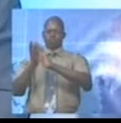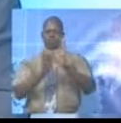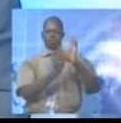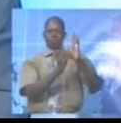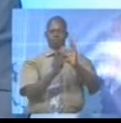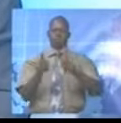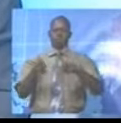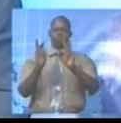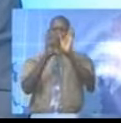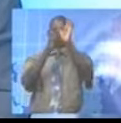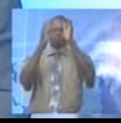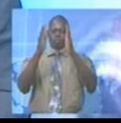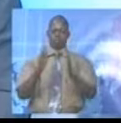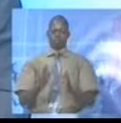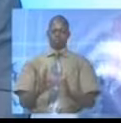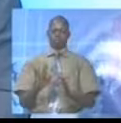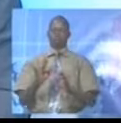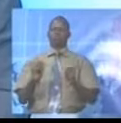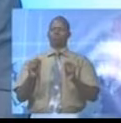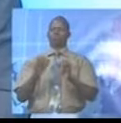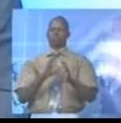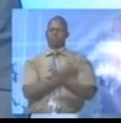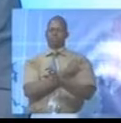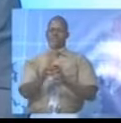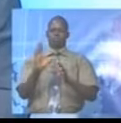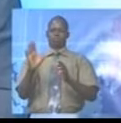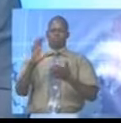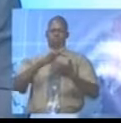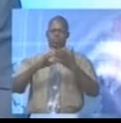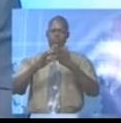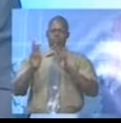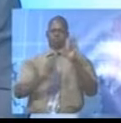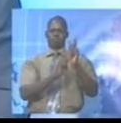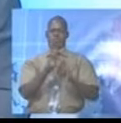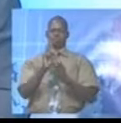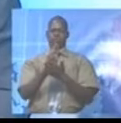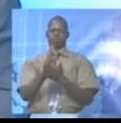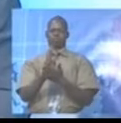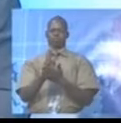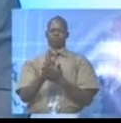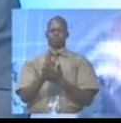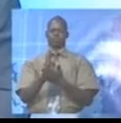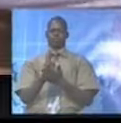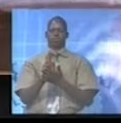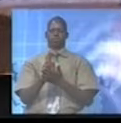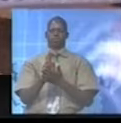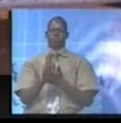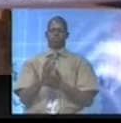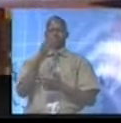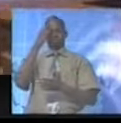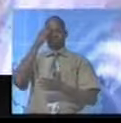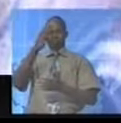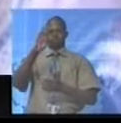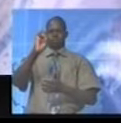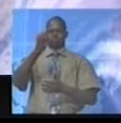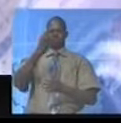allocutions ont permis aux participants de perpétuer le brassage des peuples. Abdoul Rasmane Zongo. Pour la